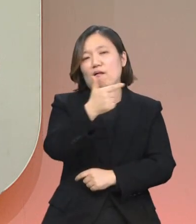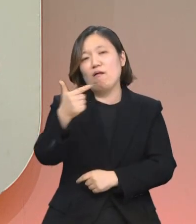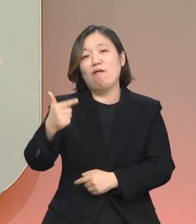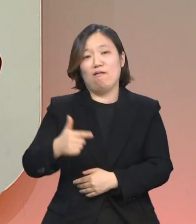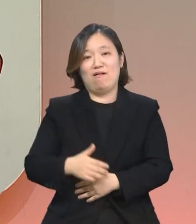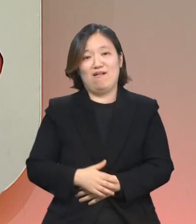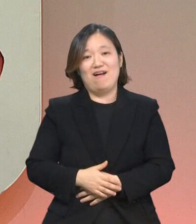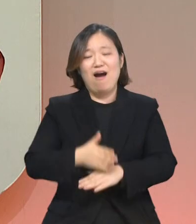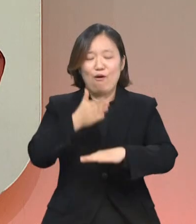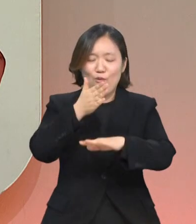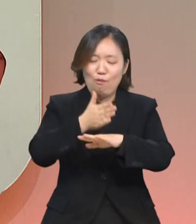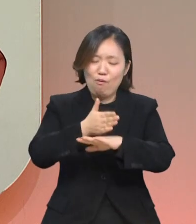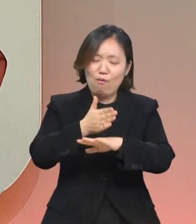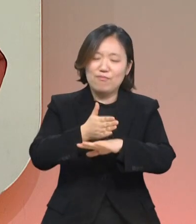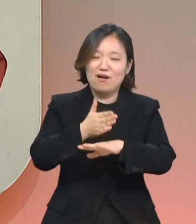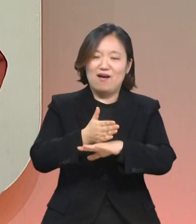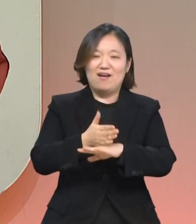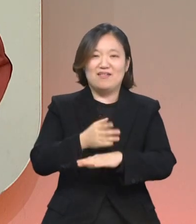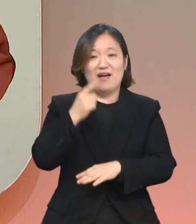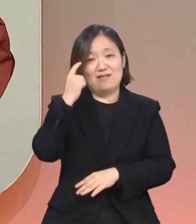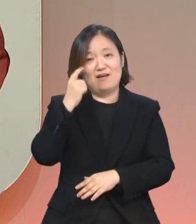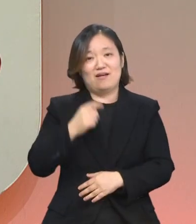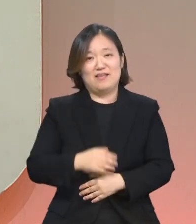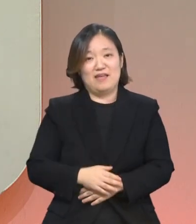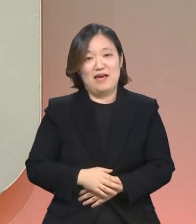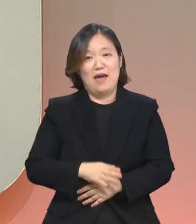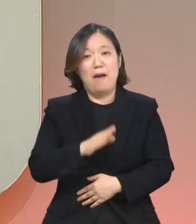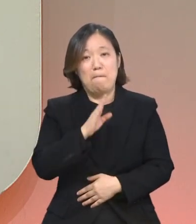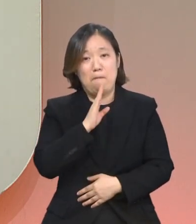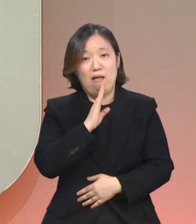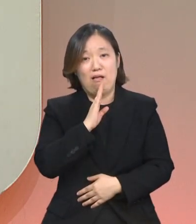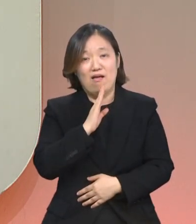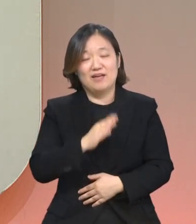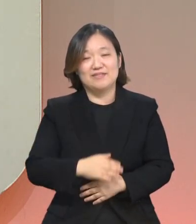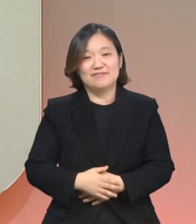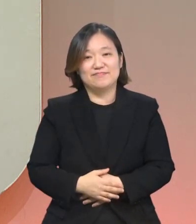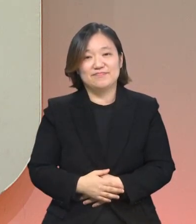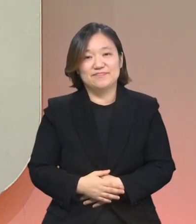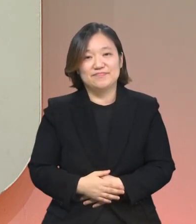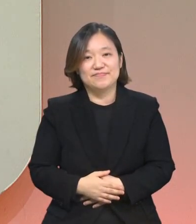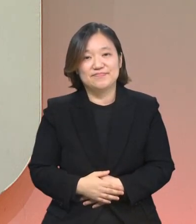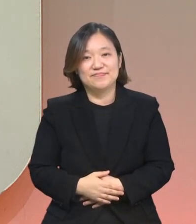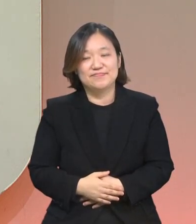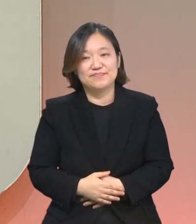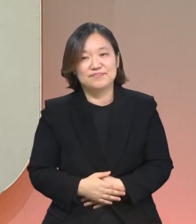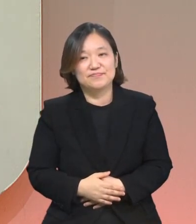진심으로 고맙고 정말 감사할 뿐이다 그런 말씀을 많이 합니다